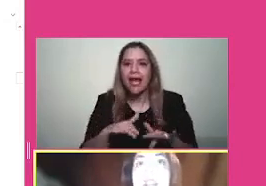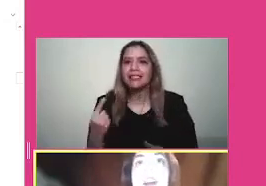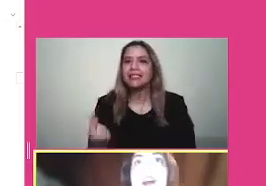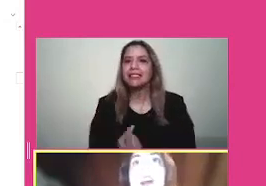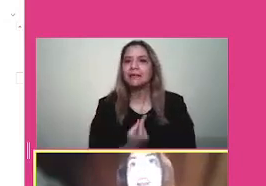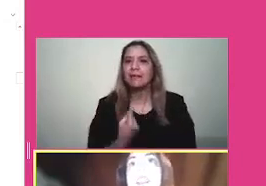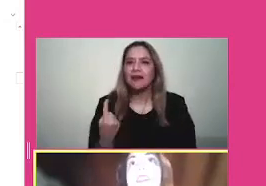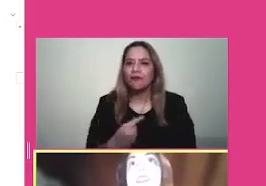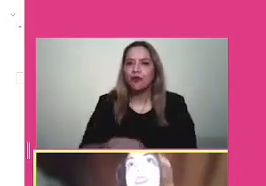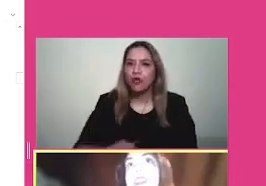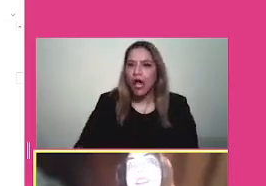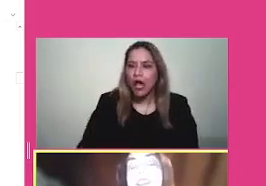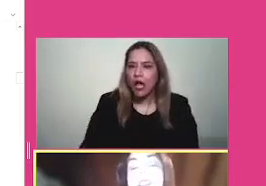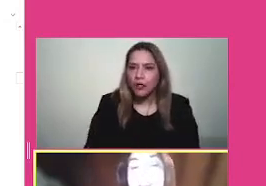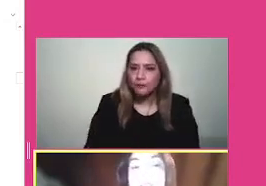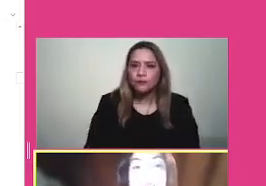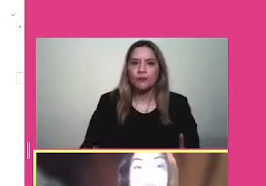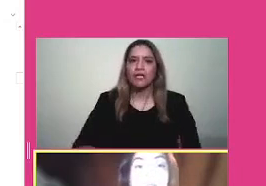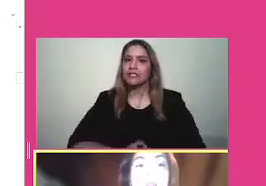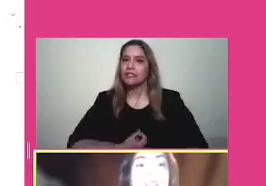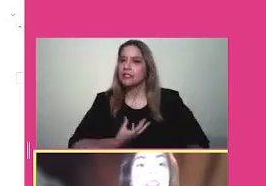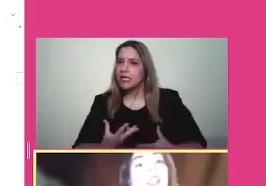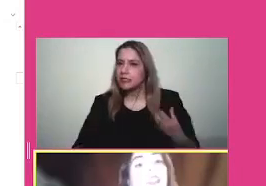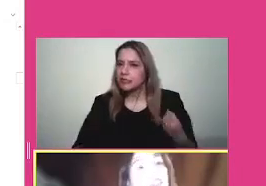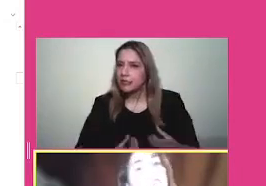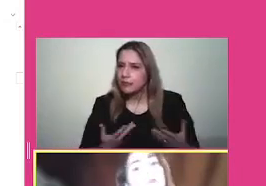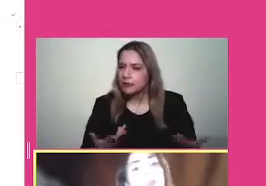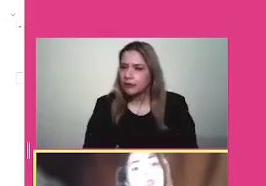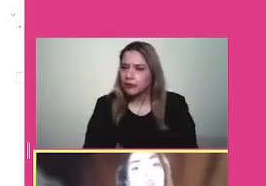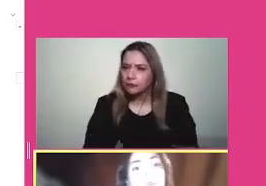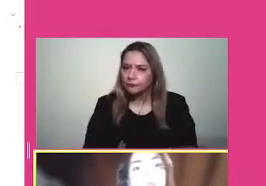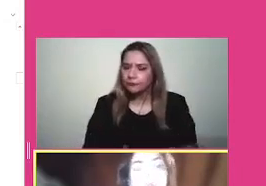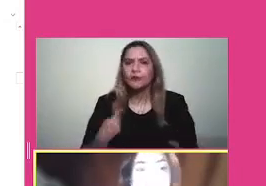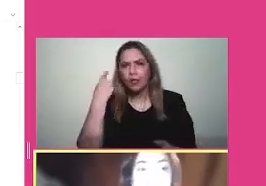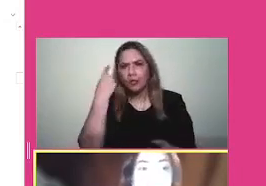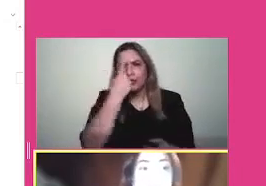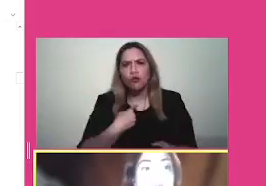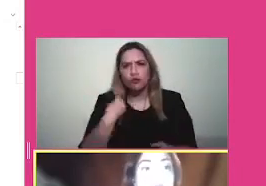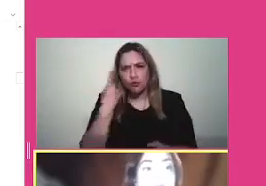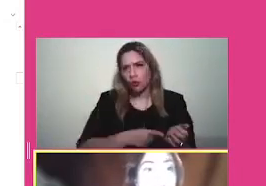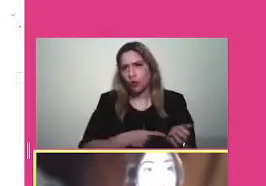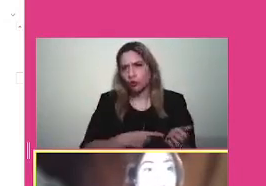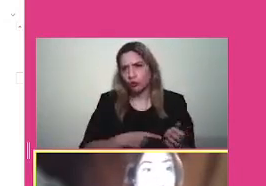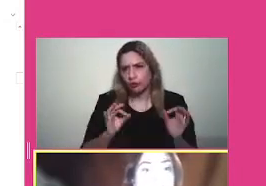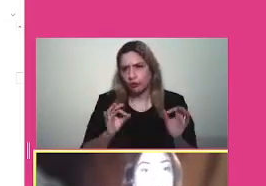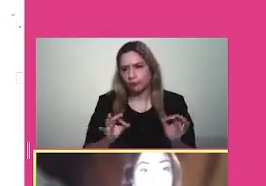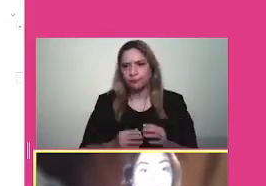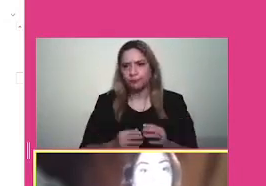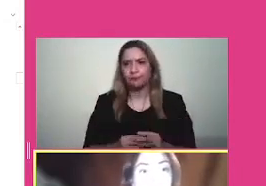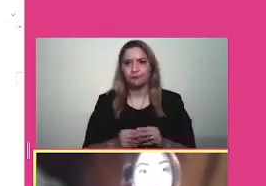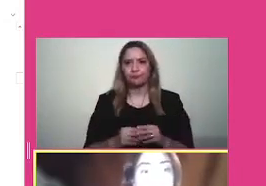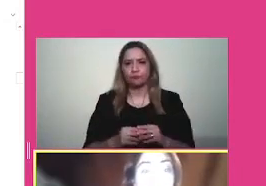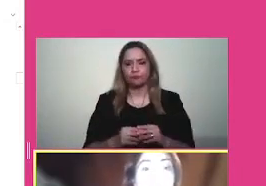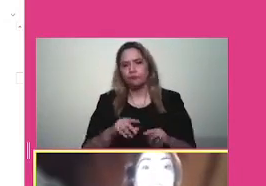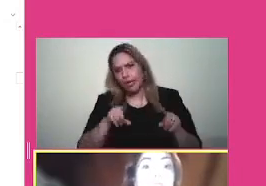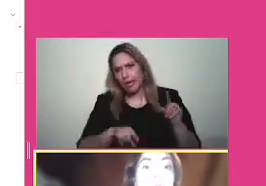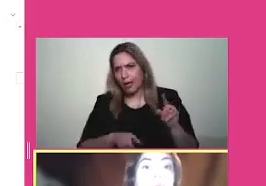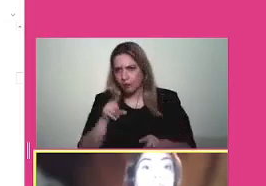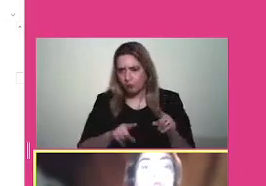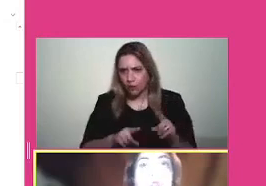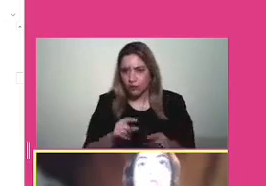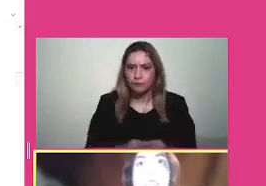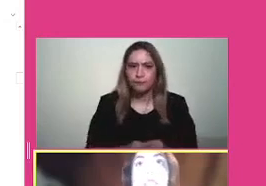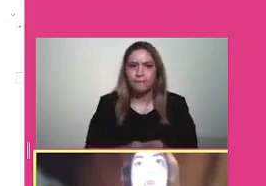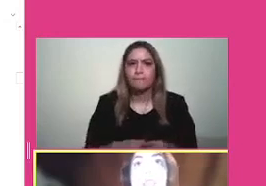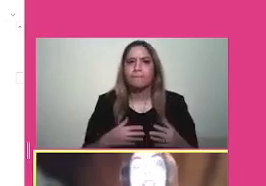συμπεριφορά, αλλά και τα συναισθήματά μας ή και την προσωπικότητα κάποιες φορές.